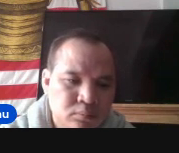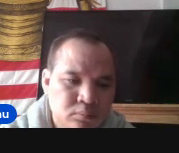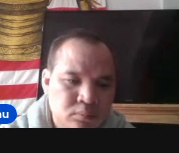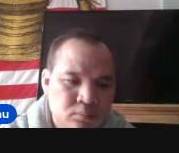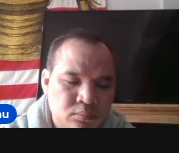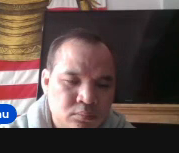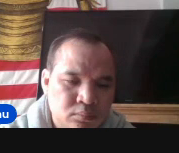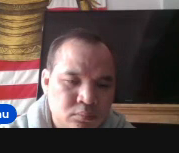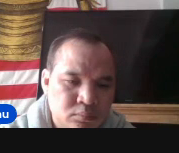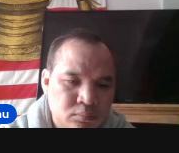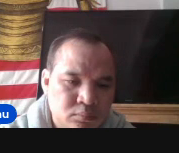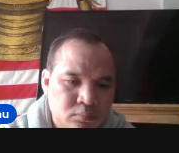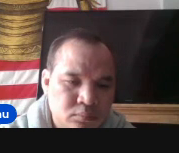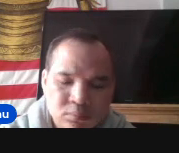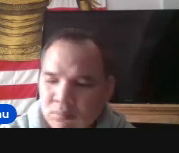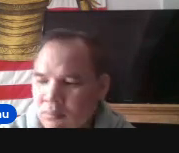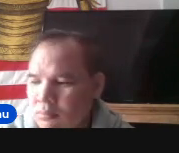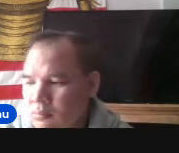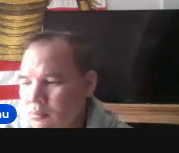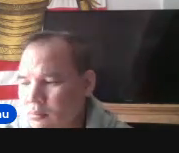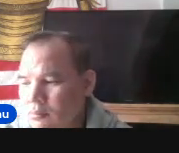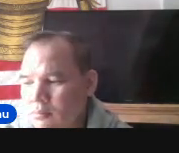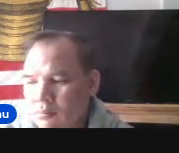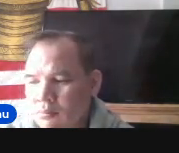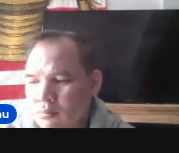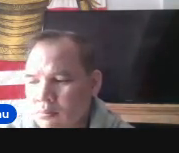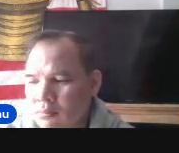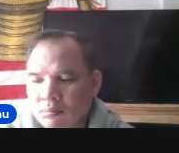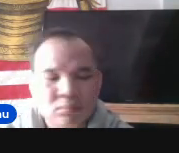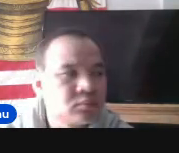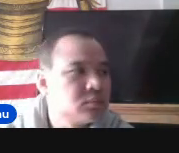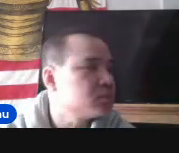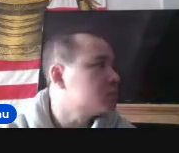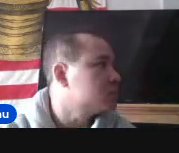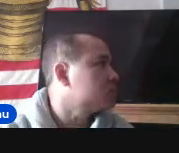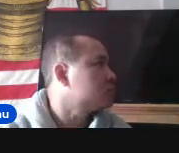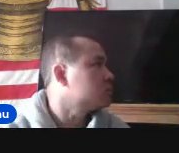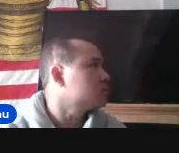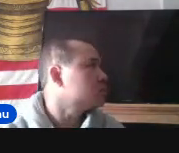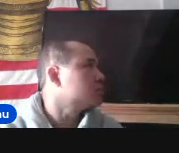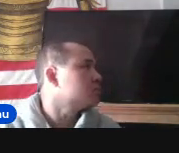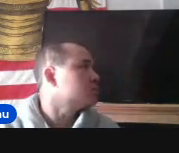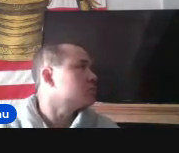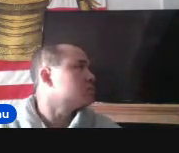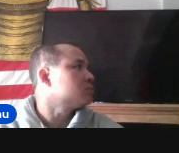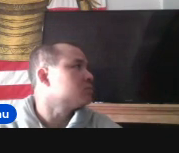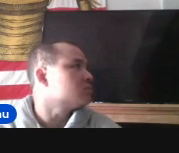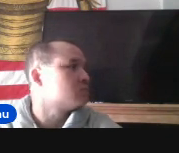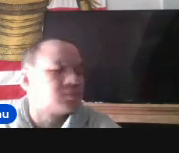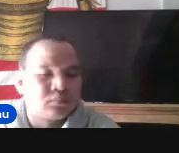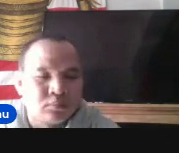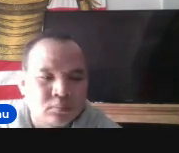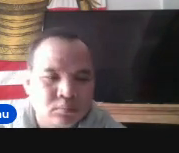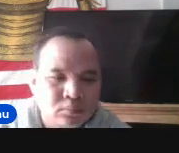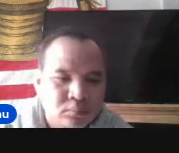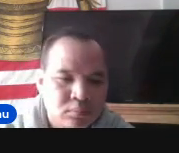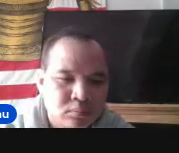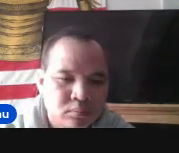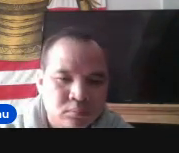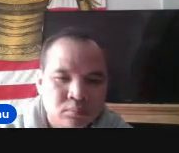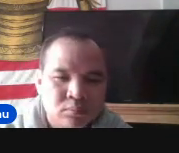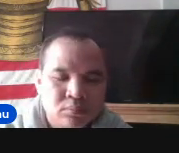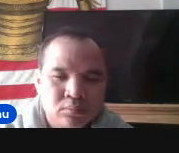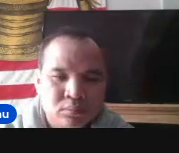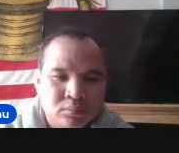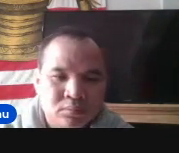งกว้างนะครับที่ขยายมาจากที่อาจารย์พูดถึงเรื่องพลทหารวันนี้น ะ รู้หน้าไม่รู้ใจนะครับเนี่ย เรื่องข